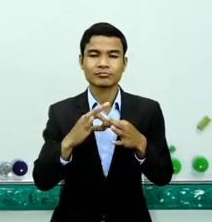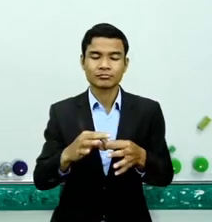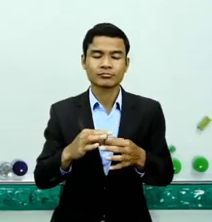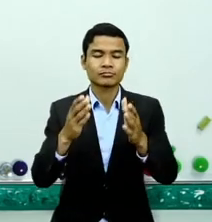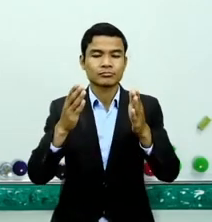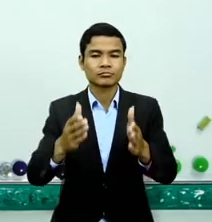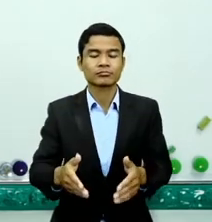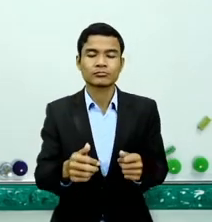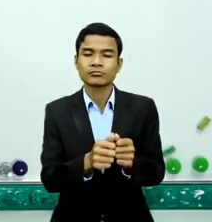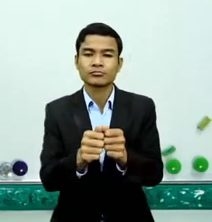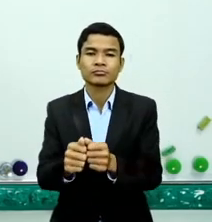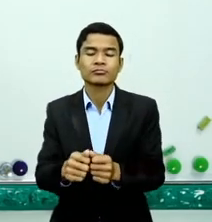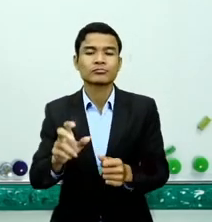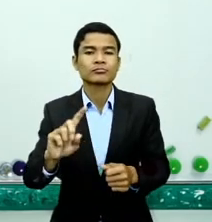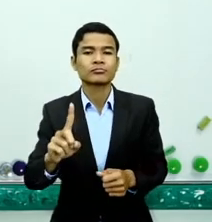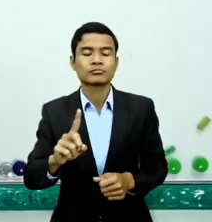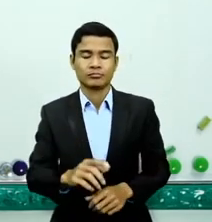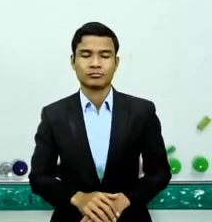con chà